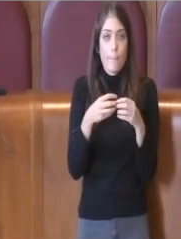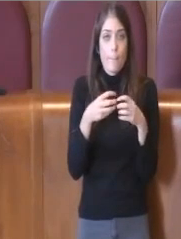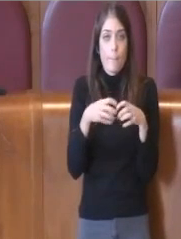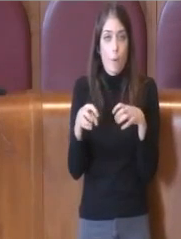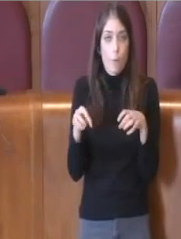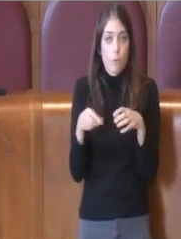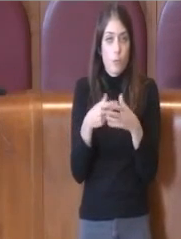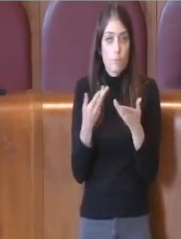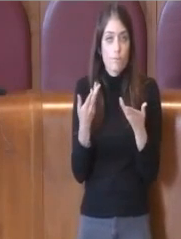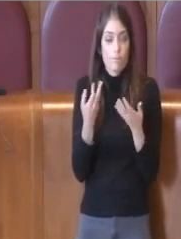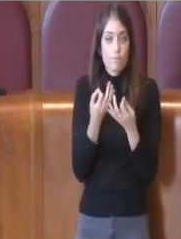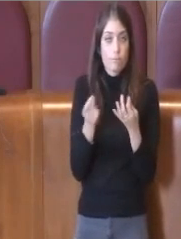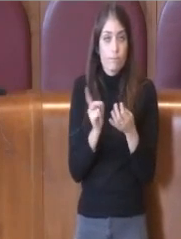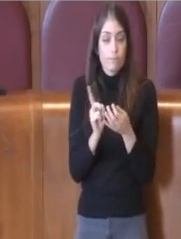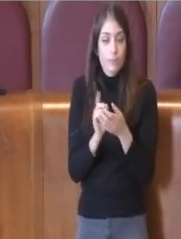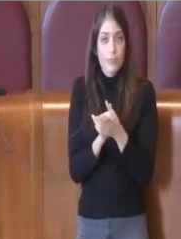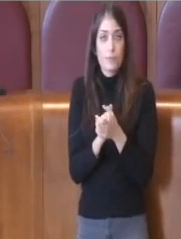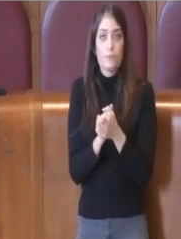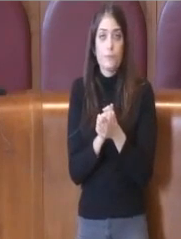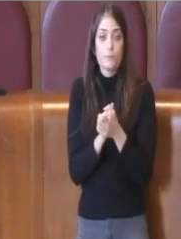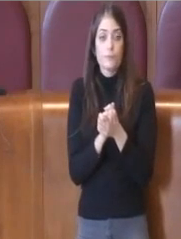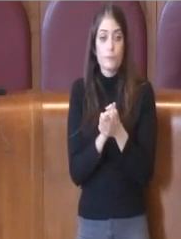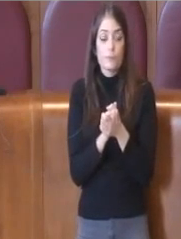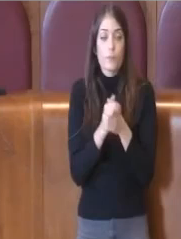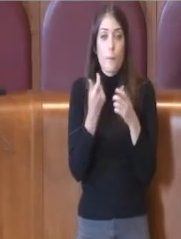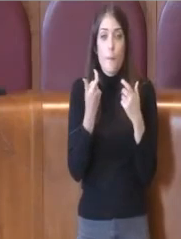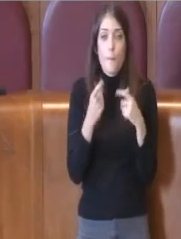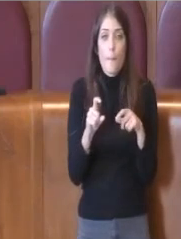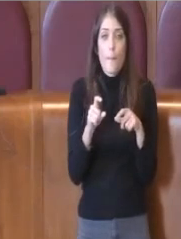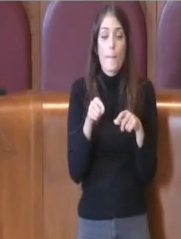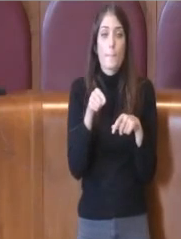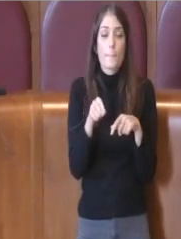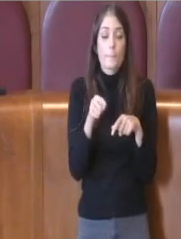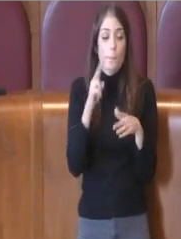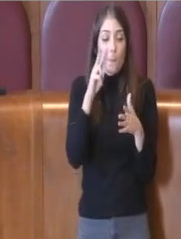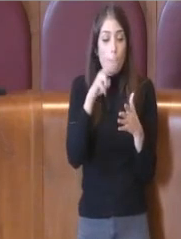scusa, perdon. Questo perché appunto